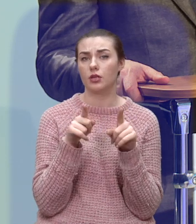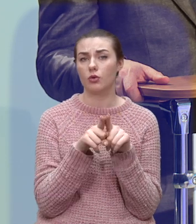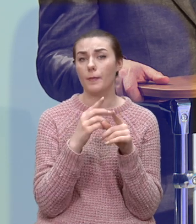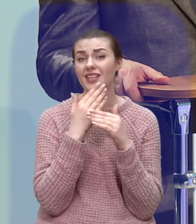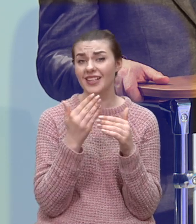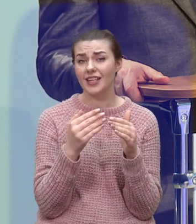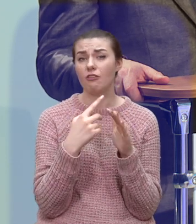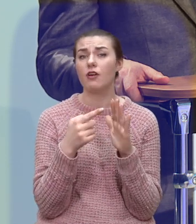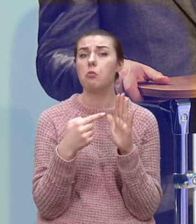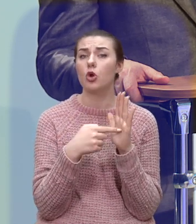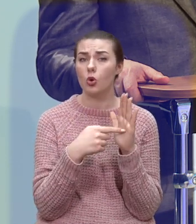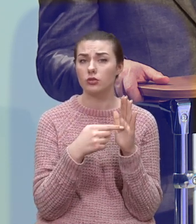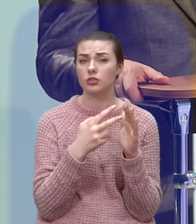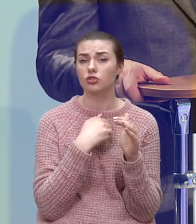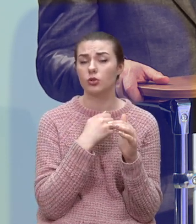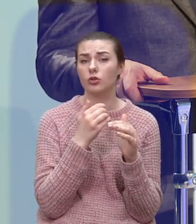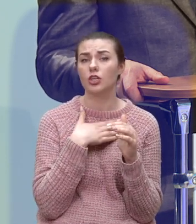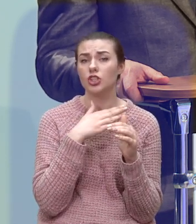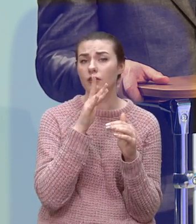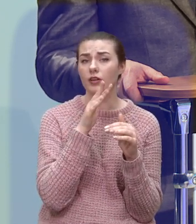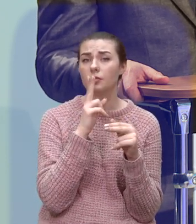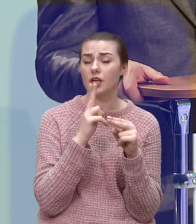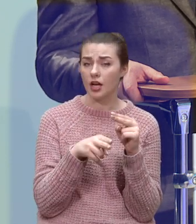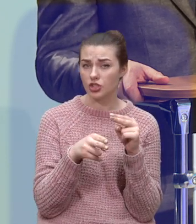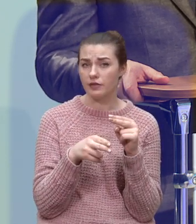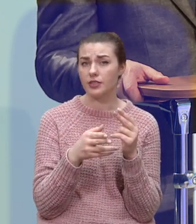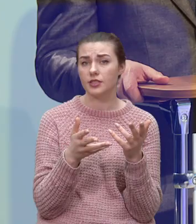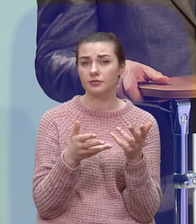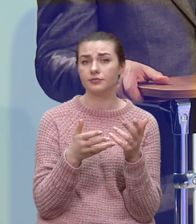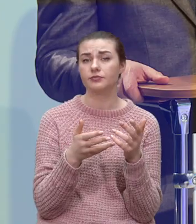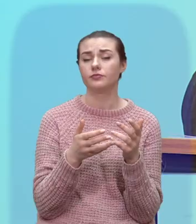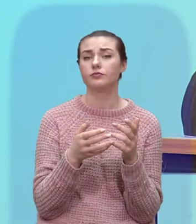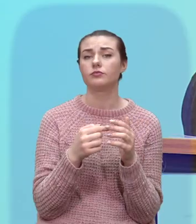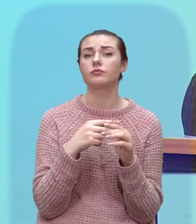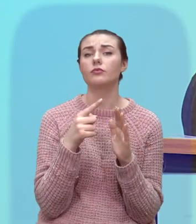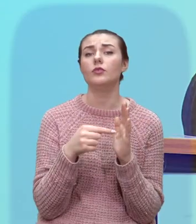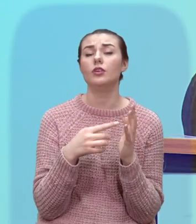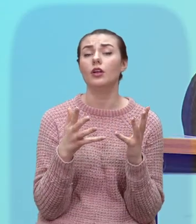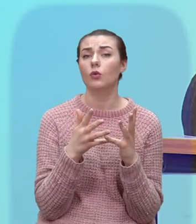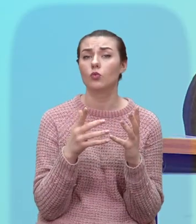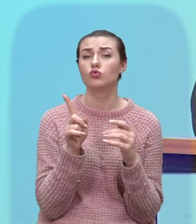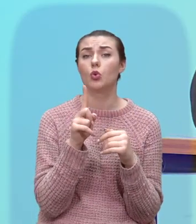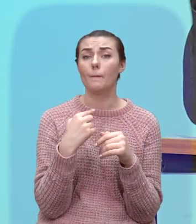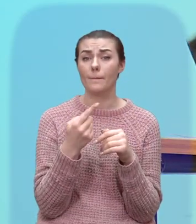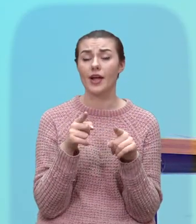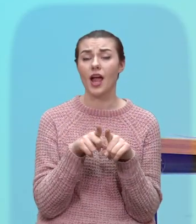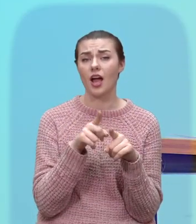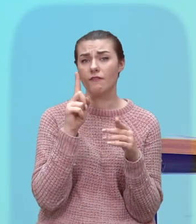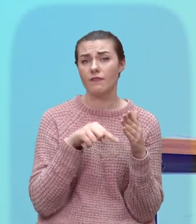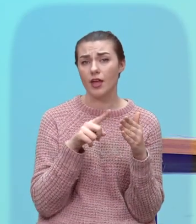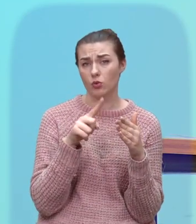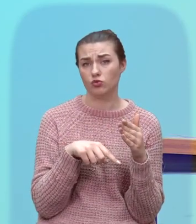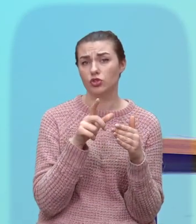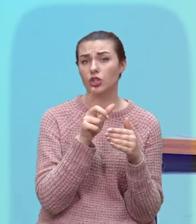меня такой последний вопрос к сожалению наше время подходит концу что мы как